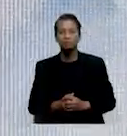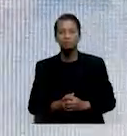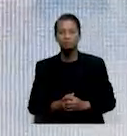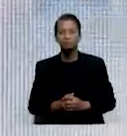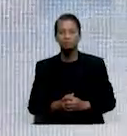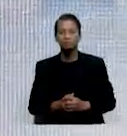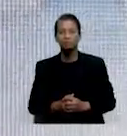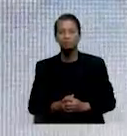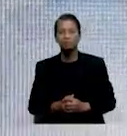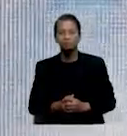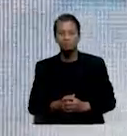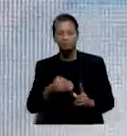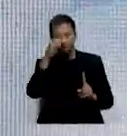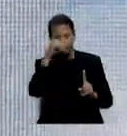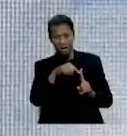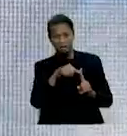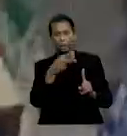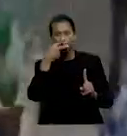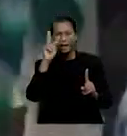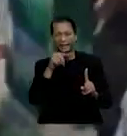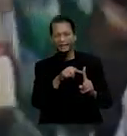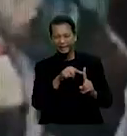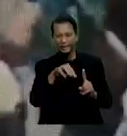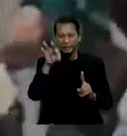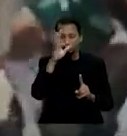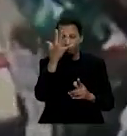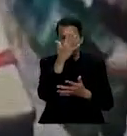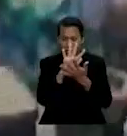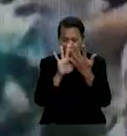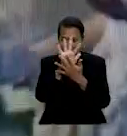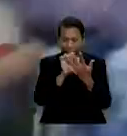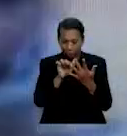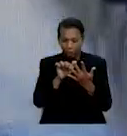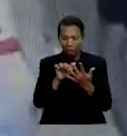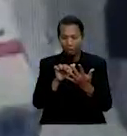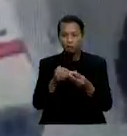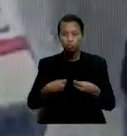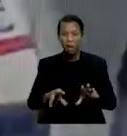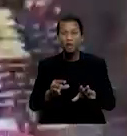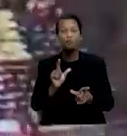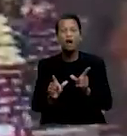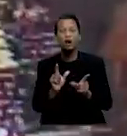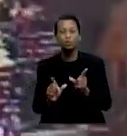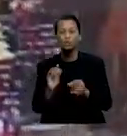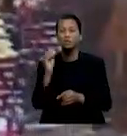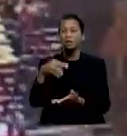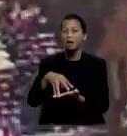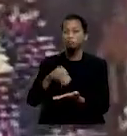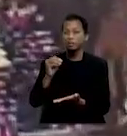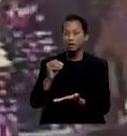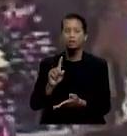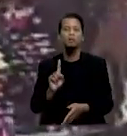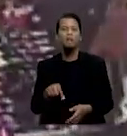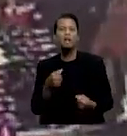Seorang pria WNA menghipnotis wanita pemilik warung kelontong di kawasan Sawah Besar, Jakarta Pusat. Pelaku datang menggunakan minibus bersama istri